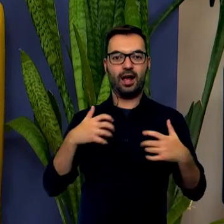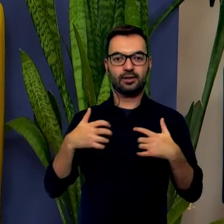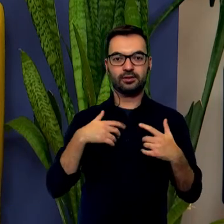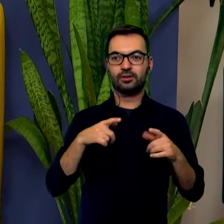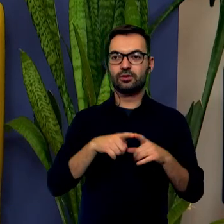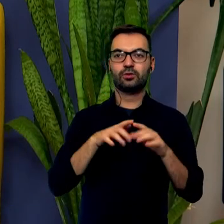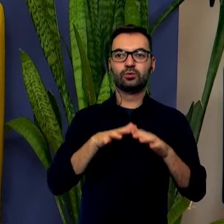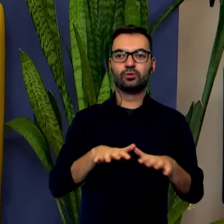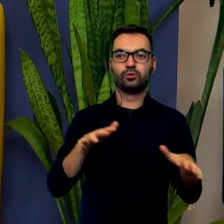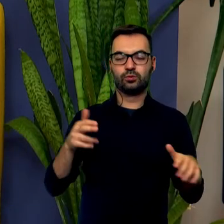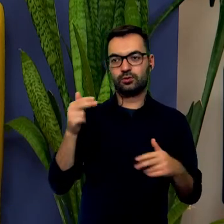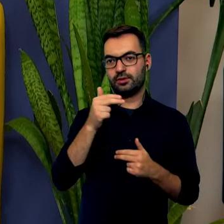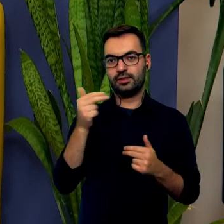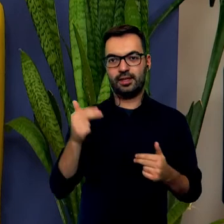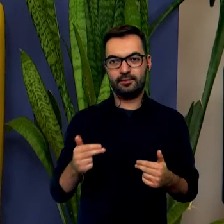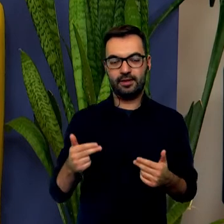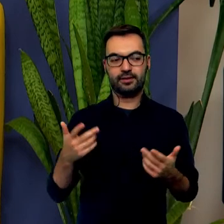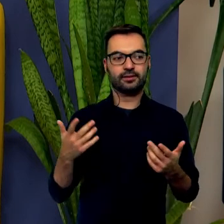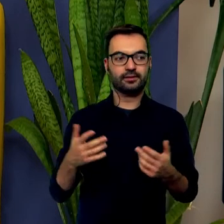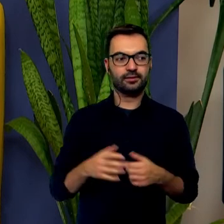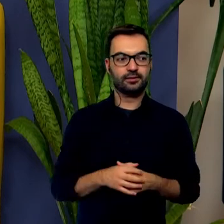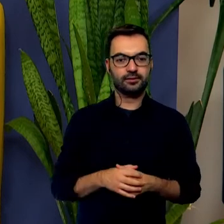ale też mnóstwo takich tematów się pojawia